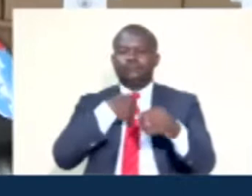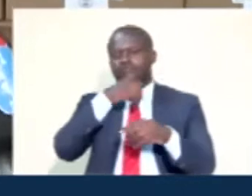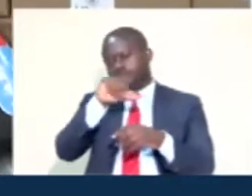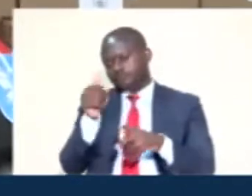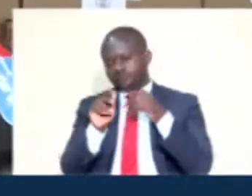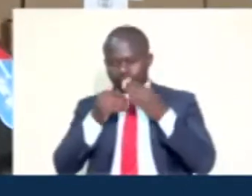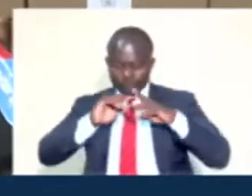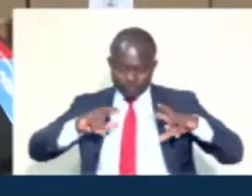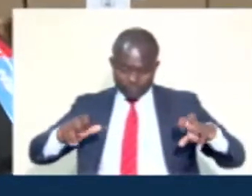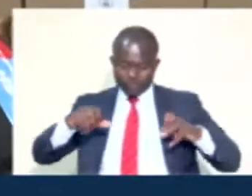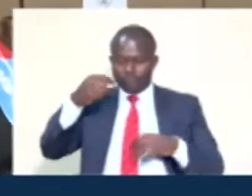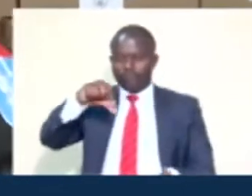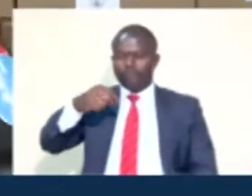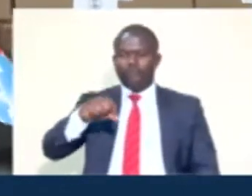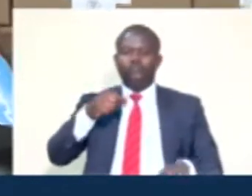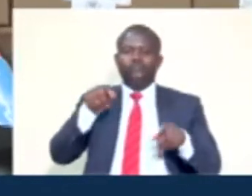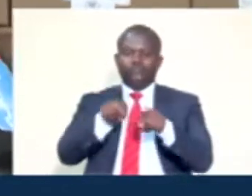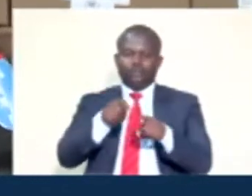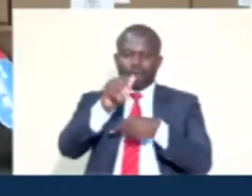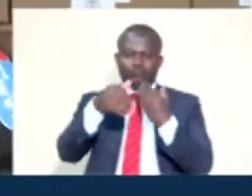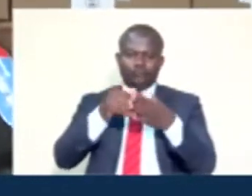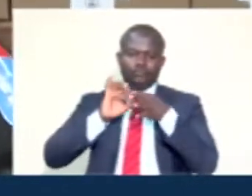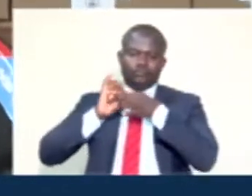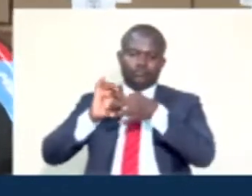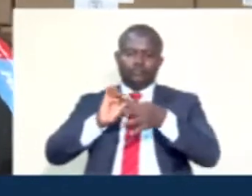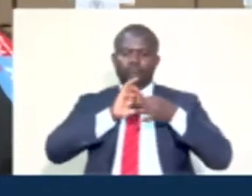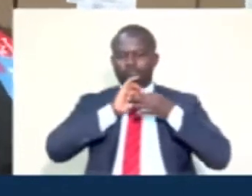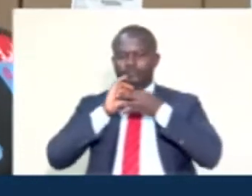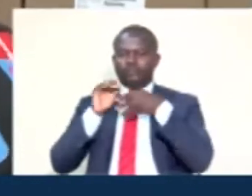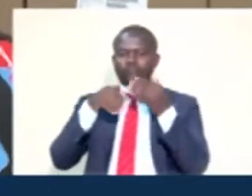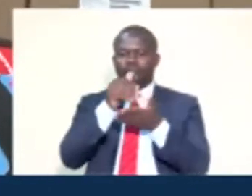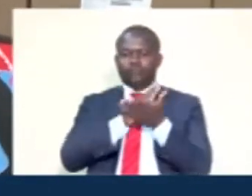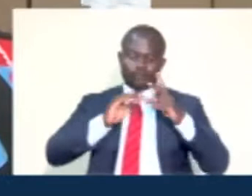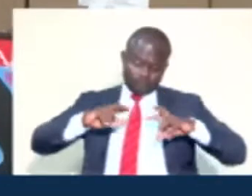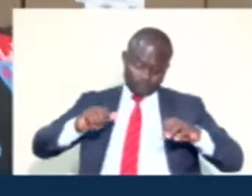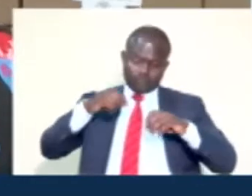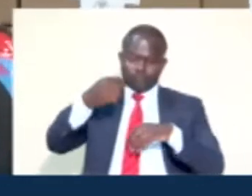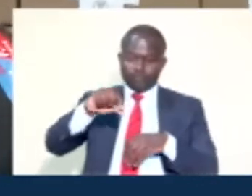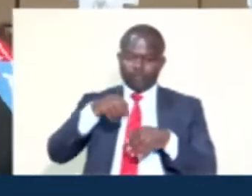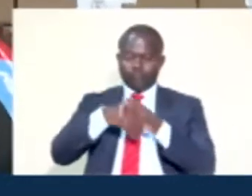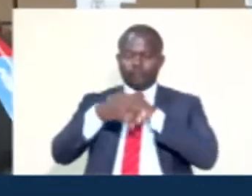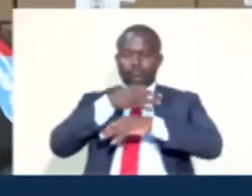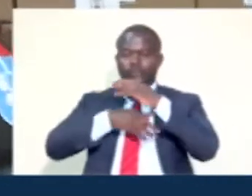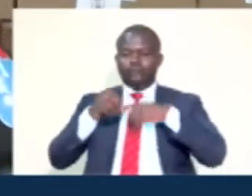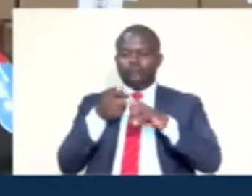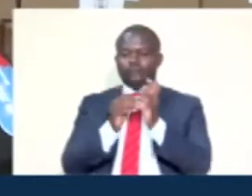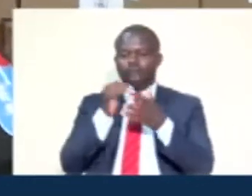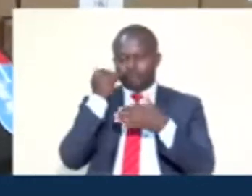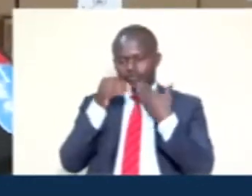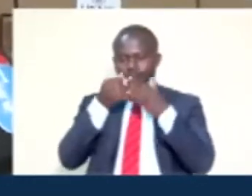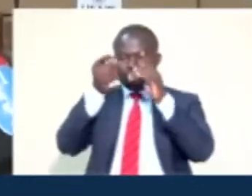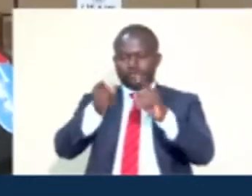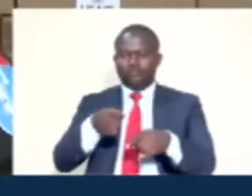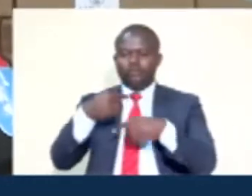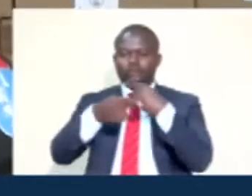ba checkinga kalite, nabo n'ubundi twubufatanye bwabo, hari abo ba checkinga kalite ku ruganda, ariko niyo bije hano n'ubundi